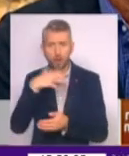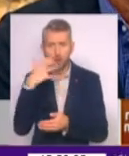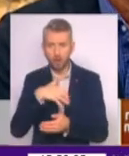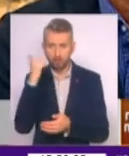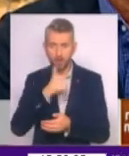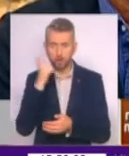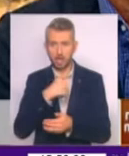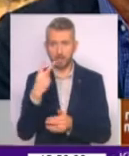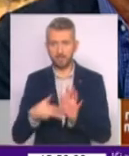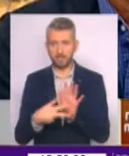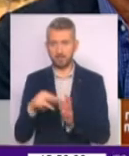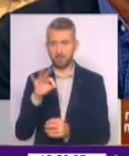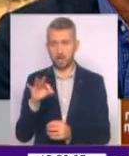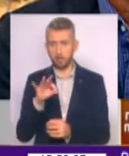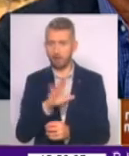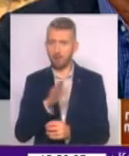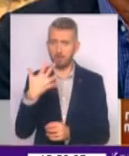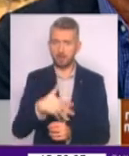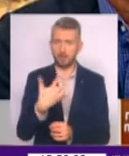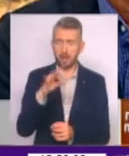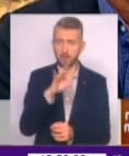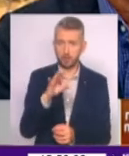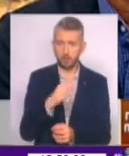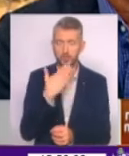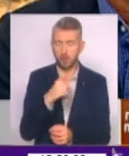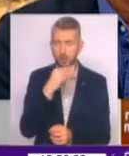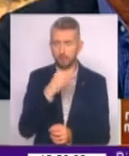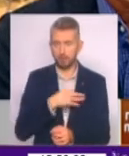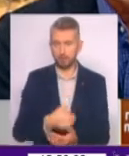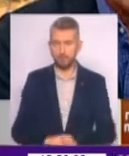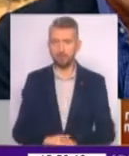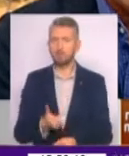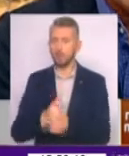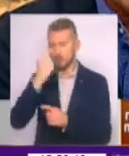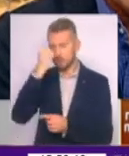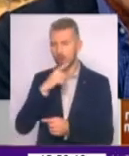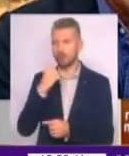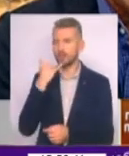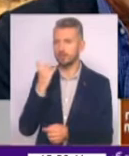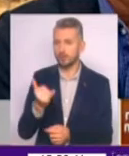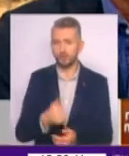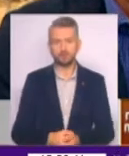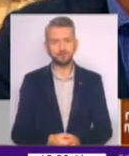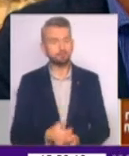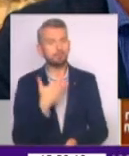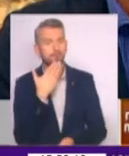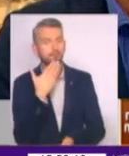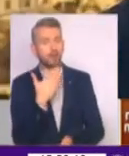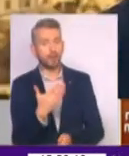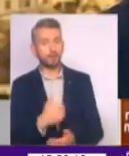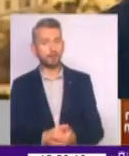день? 28 градусів, а не 55. Почули. Дякую за відповідь. Дуже дякуємо за дзвінок. Прошу, пане Сергію. Дякую. Ну, знову ж таки,